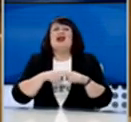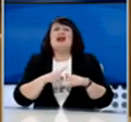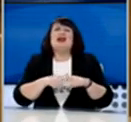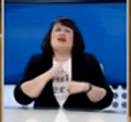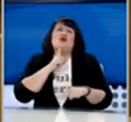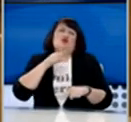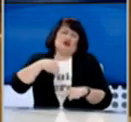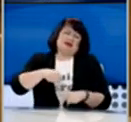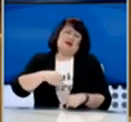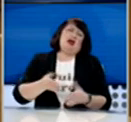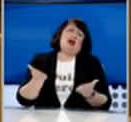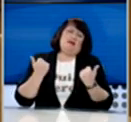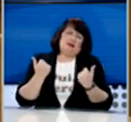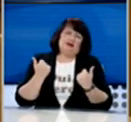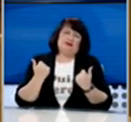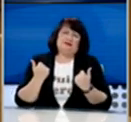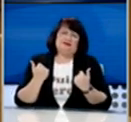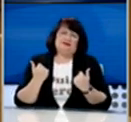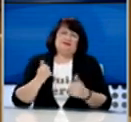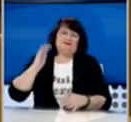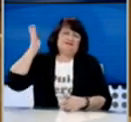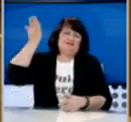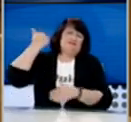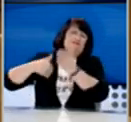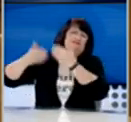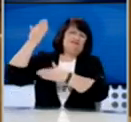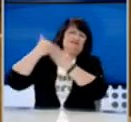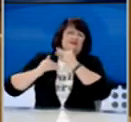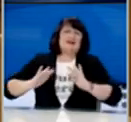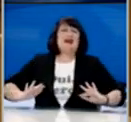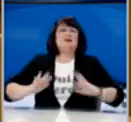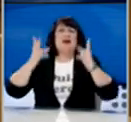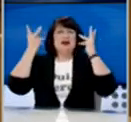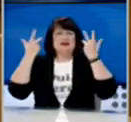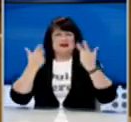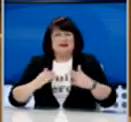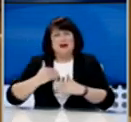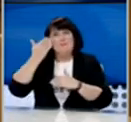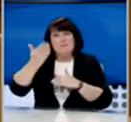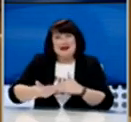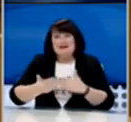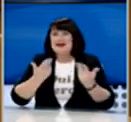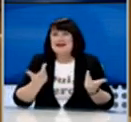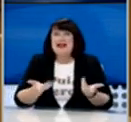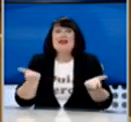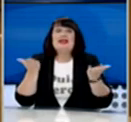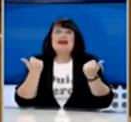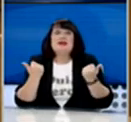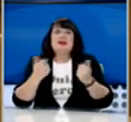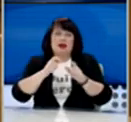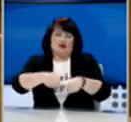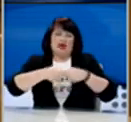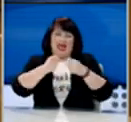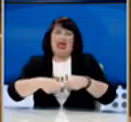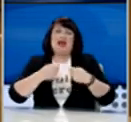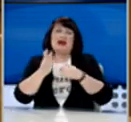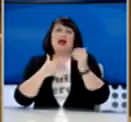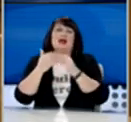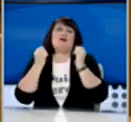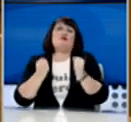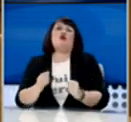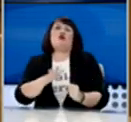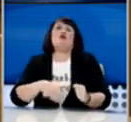σημερινό στάδιο ήτανε κάποια χρόνια λίγο μετά την επανάσταση επομένως δεν υπήρχαν έστω τα έργα υποδομής που μπορούσε